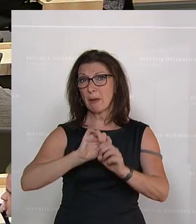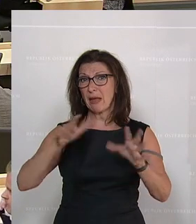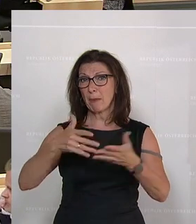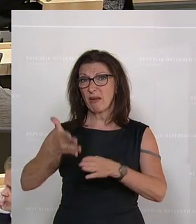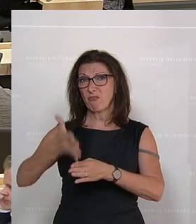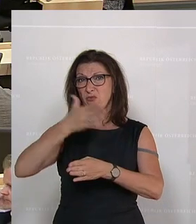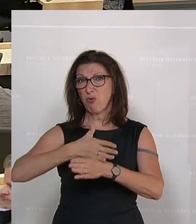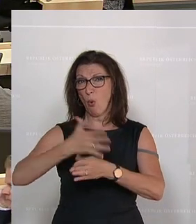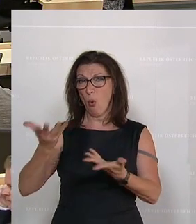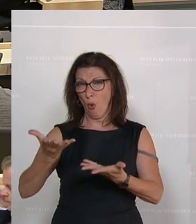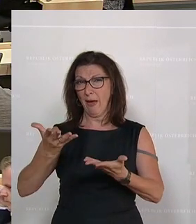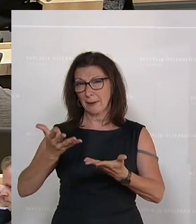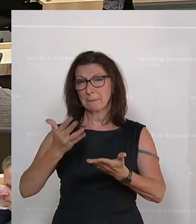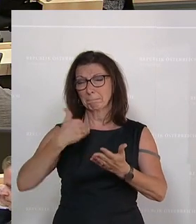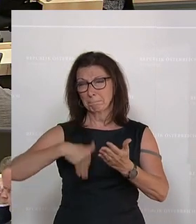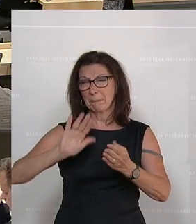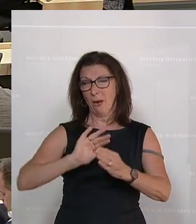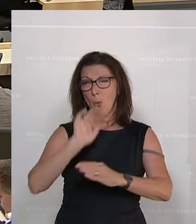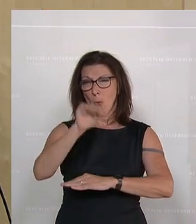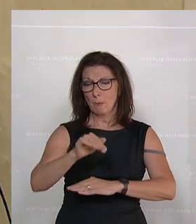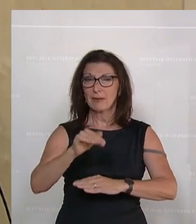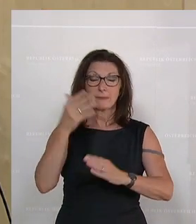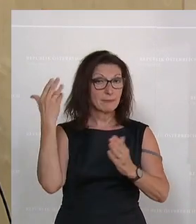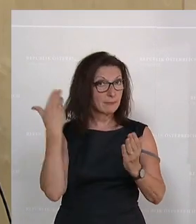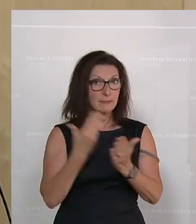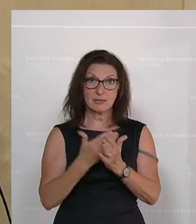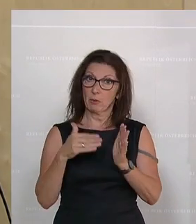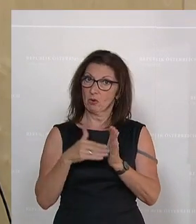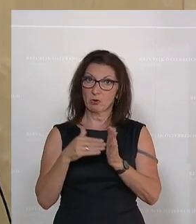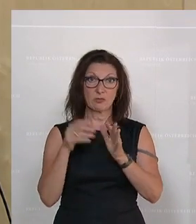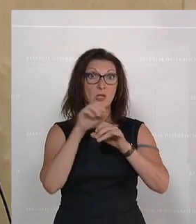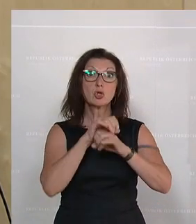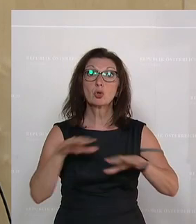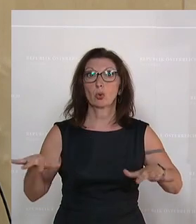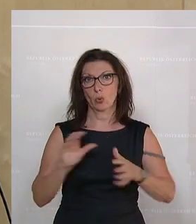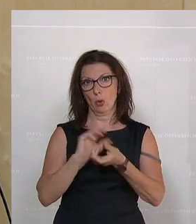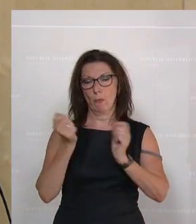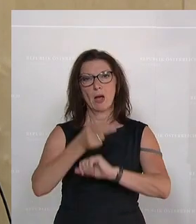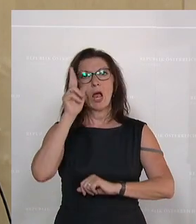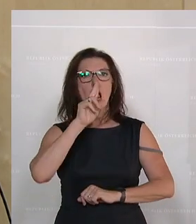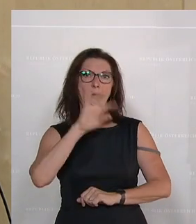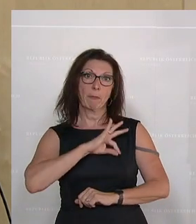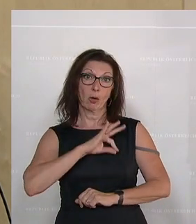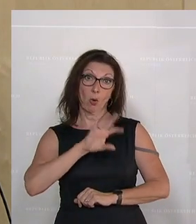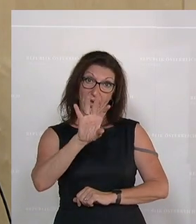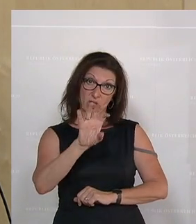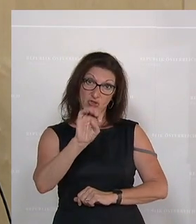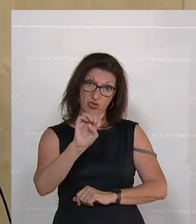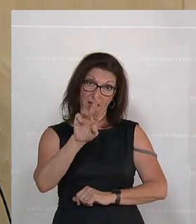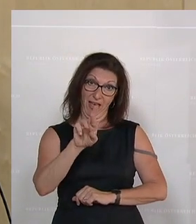waren und deswegen brauchen wir strukturelle maßnahmen und lieber herr kollege jacques jetzt bin ich bei